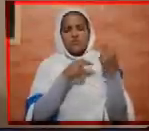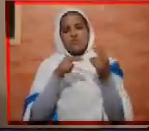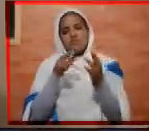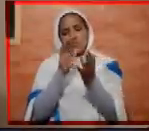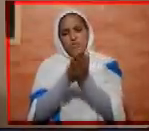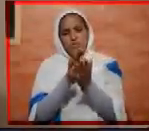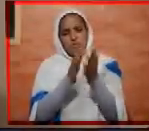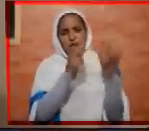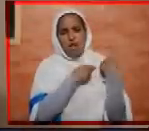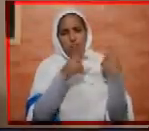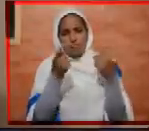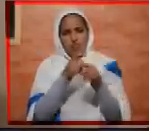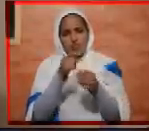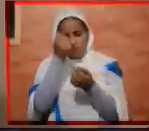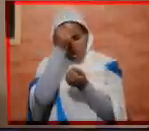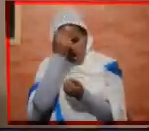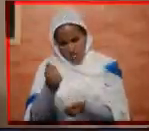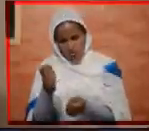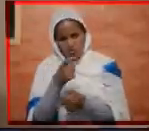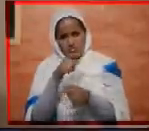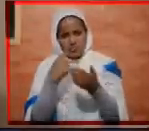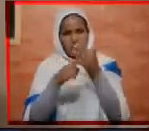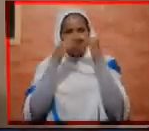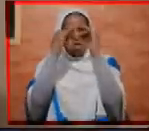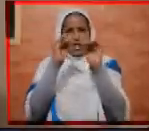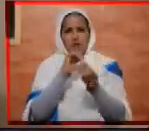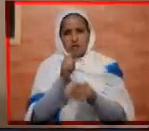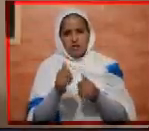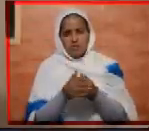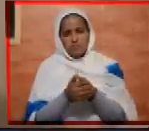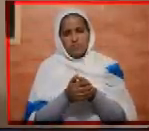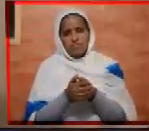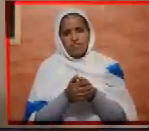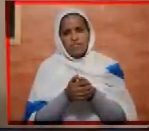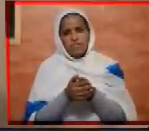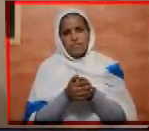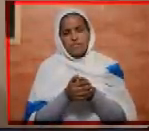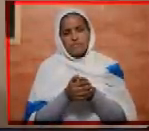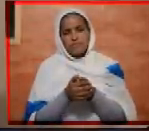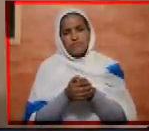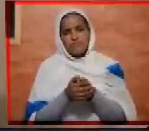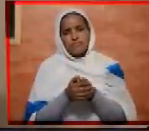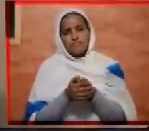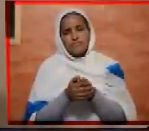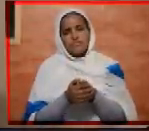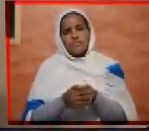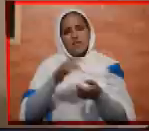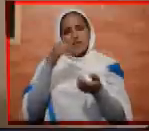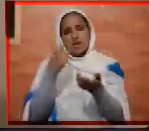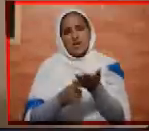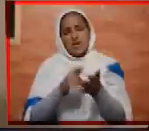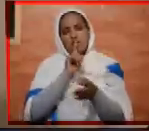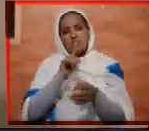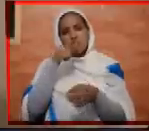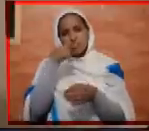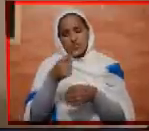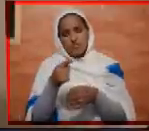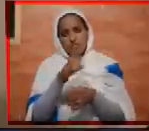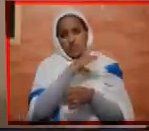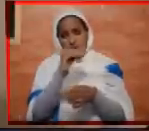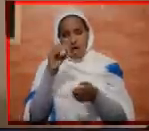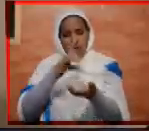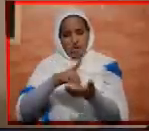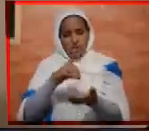መድኃኔዓለም ከእንታ ነቃጠው ትምህርት ቤት ሄጄ ነበረ። የድጓ ተማሪ ብቻ ወደ 10 ነው ያለው፣ የጾመ ድጓ ወደ 20